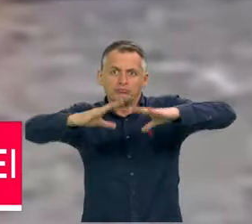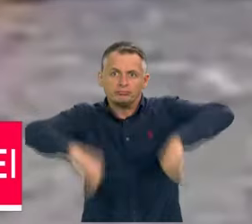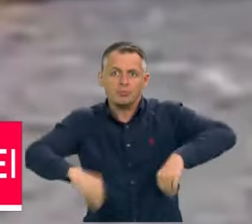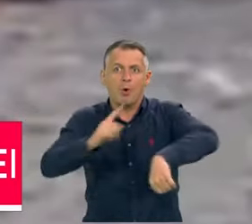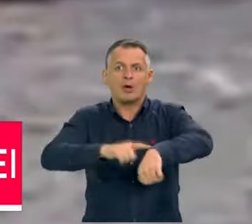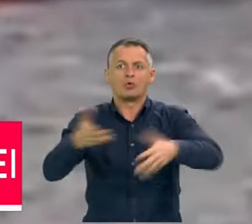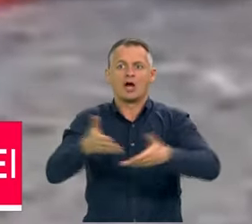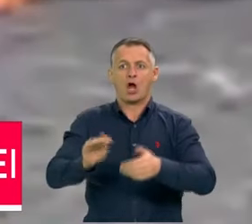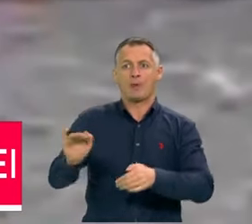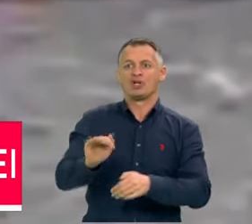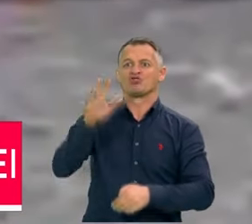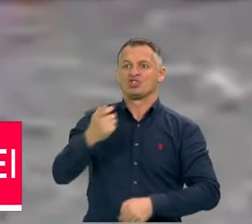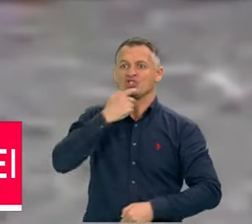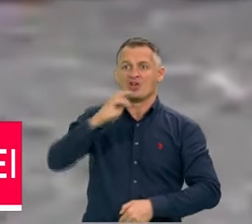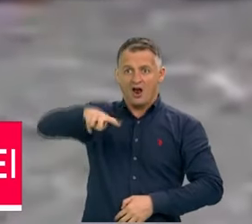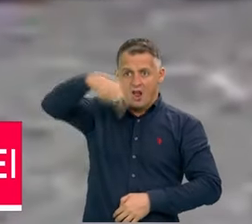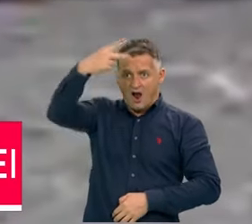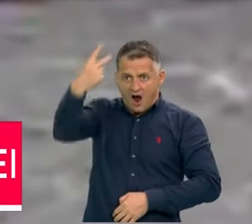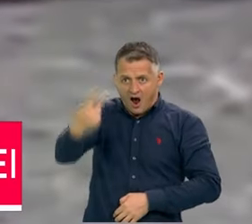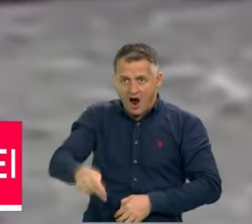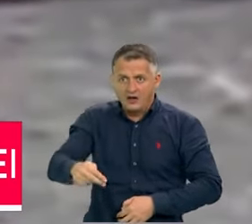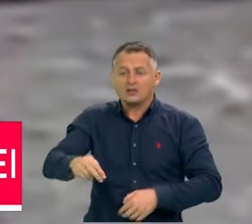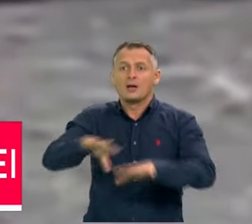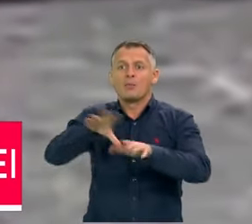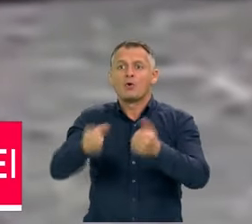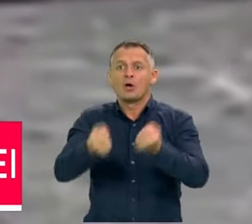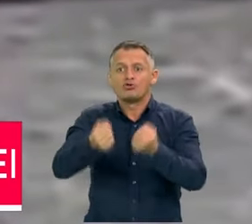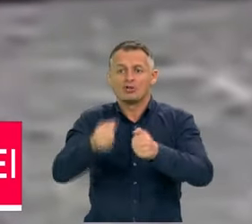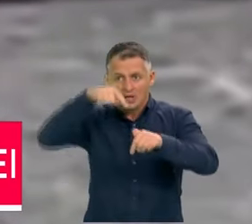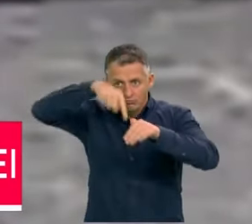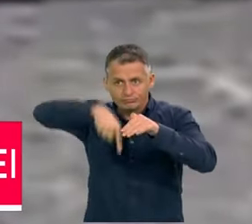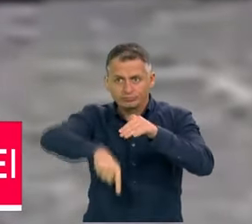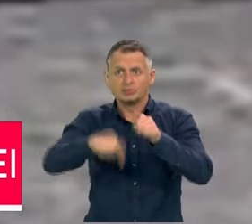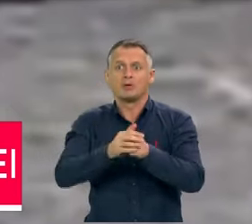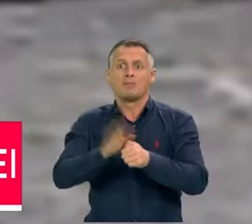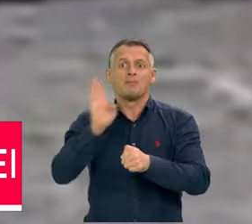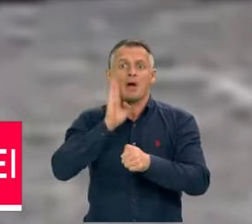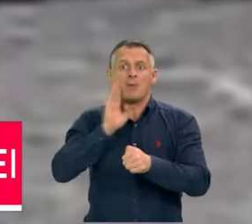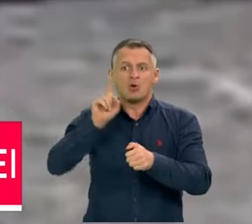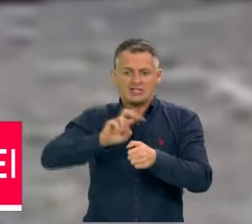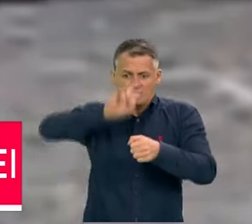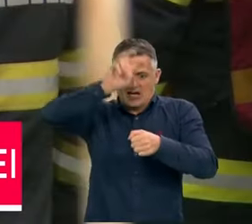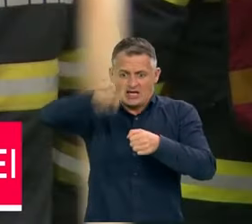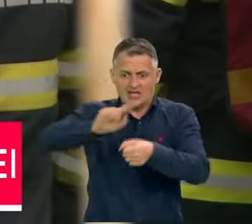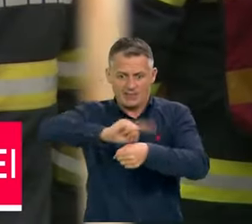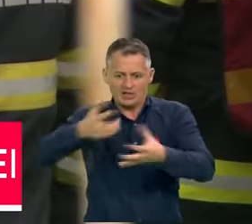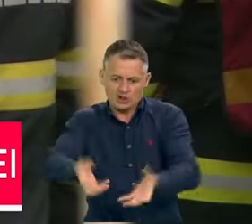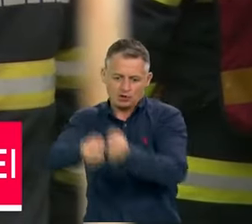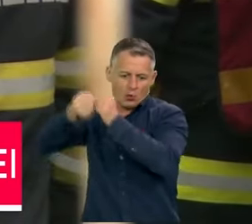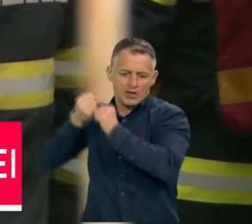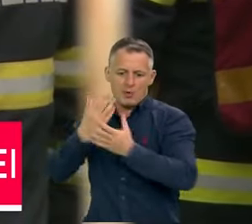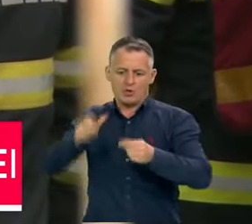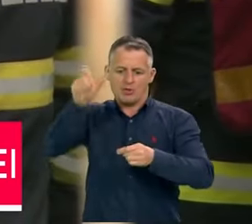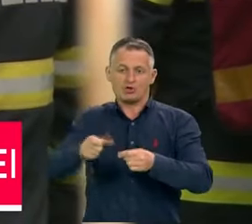în care copilul de cinci ani cade odată cu mașina în groapă mama lui a sărit imediat să l scoată de acolo mai mulți oameni i au